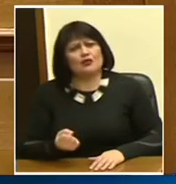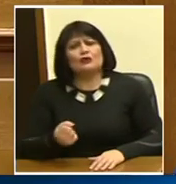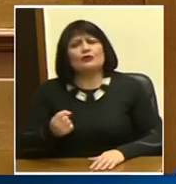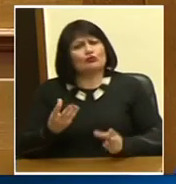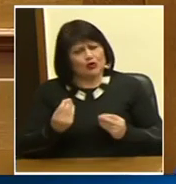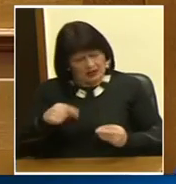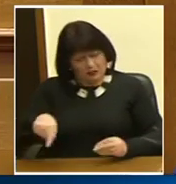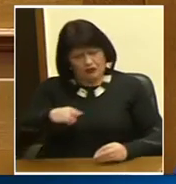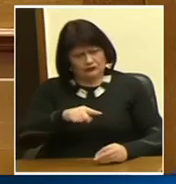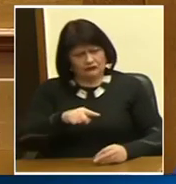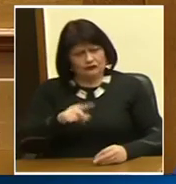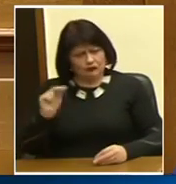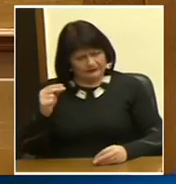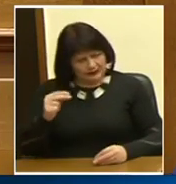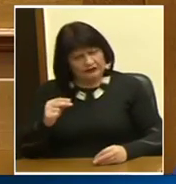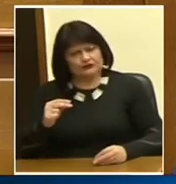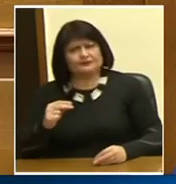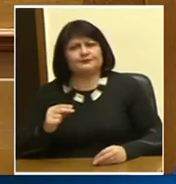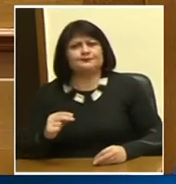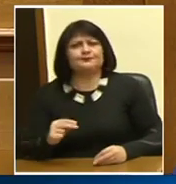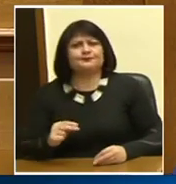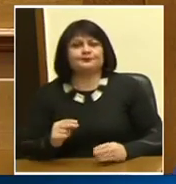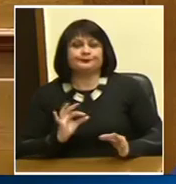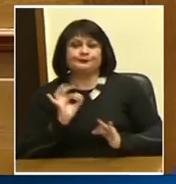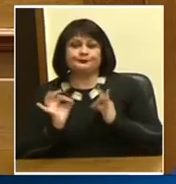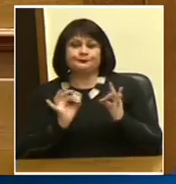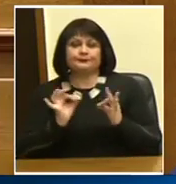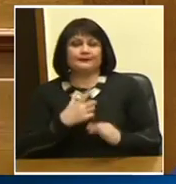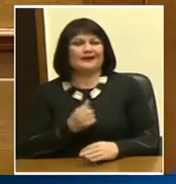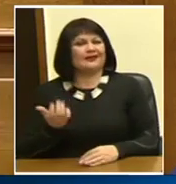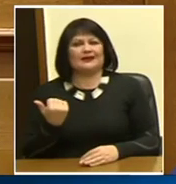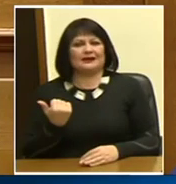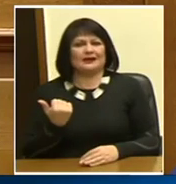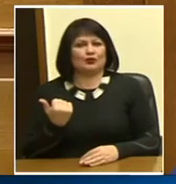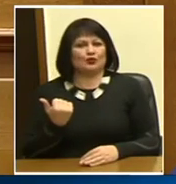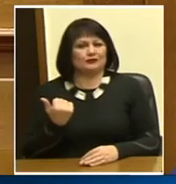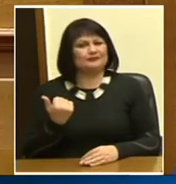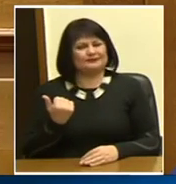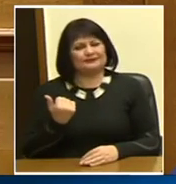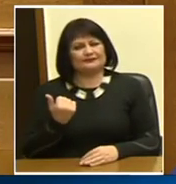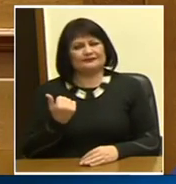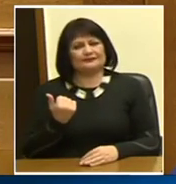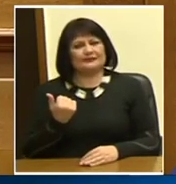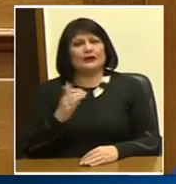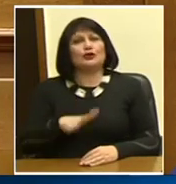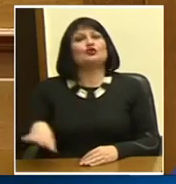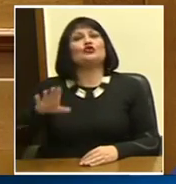αίθουσα, για να το πω λίγο κομψά, που δεν εμπιστεύονται και τόσο πολύ τη λαϊκή